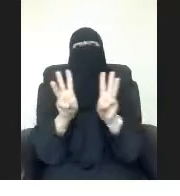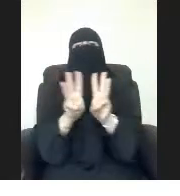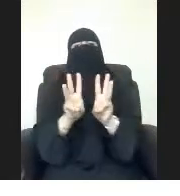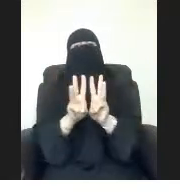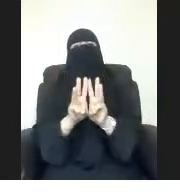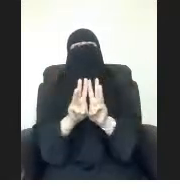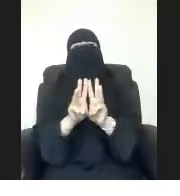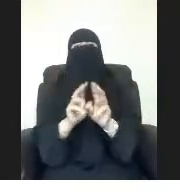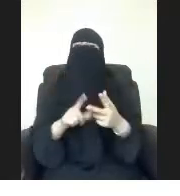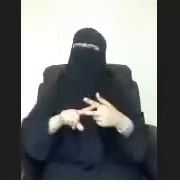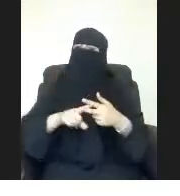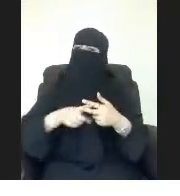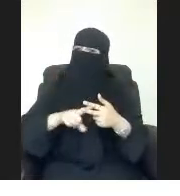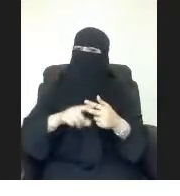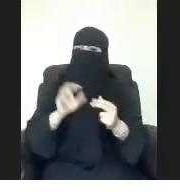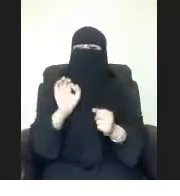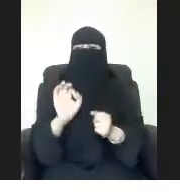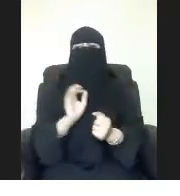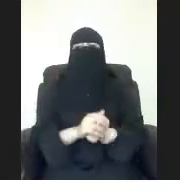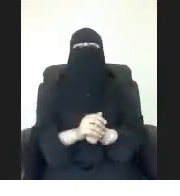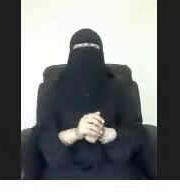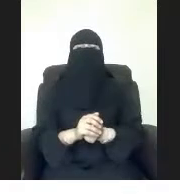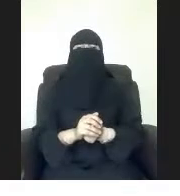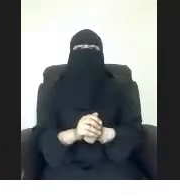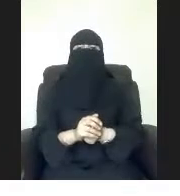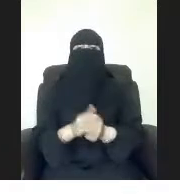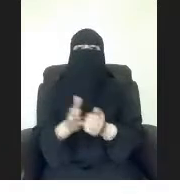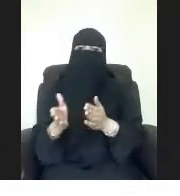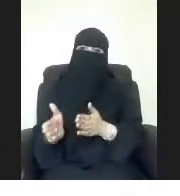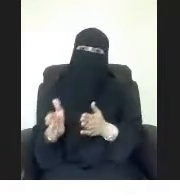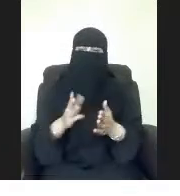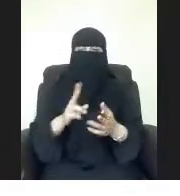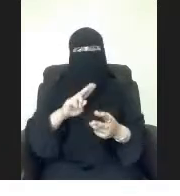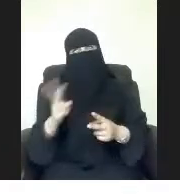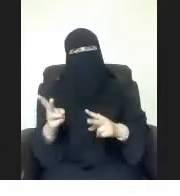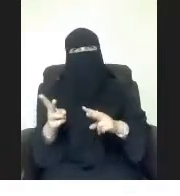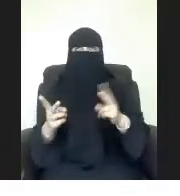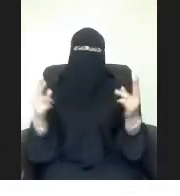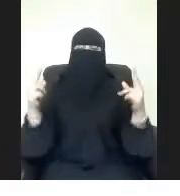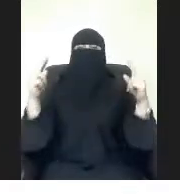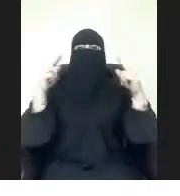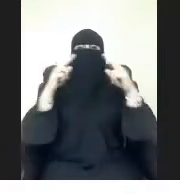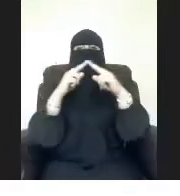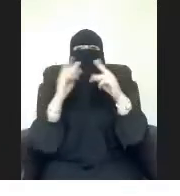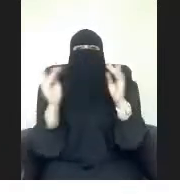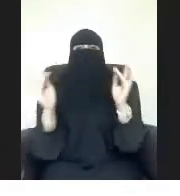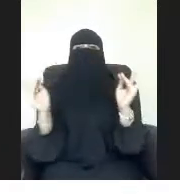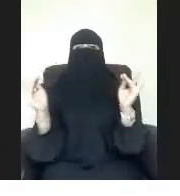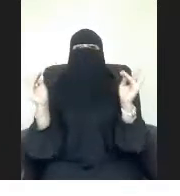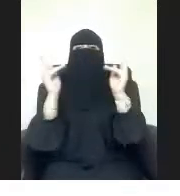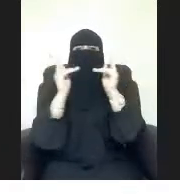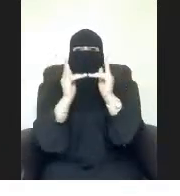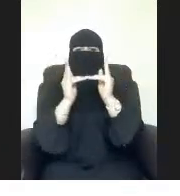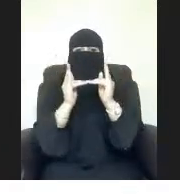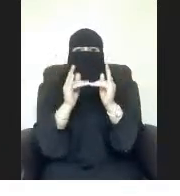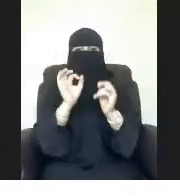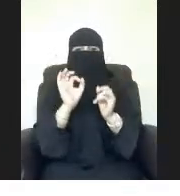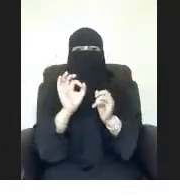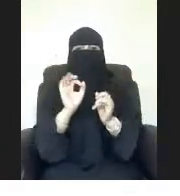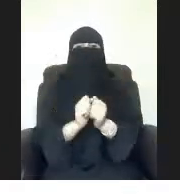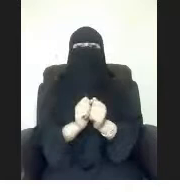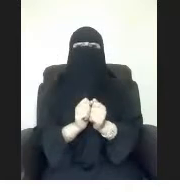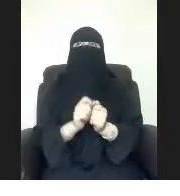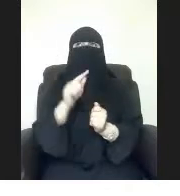الذي يعني يمثل الجسر للتواصل بين المتعلم والمؤسسة التعليمية أو المعلم. الاختلافات